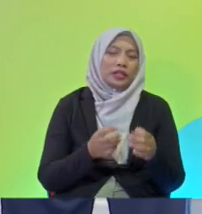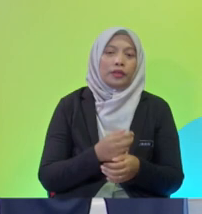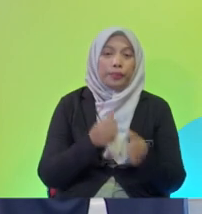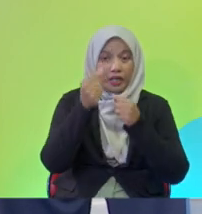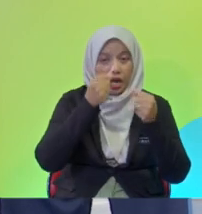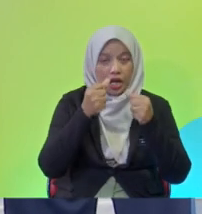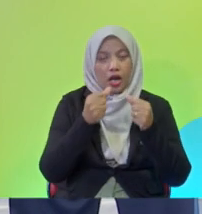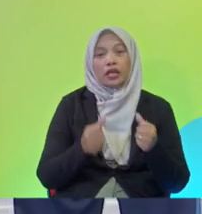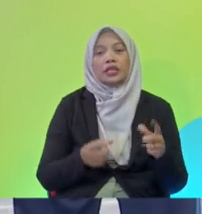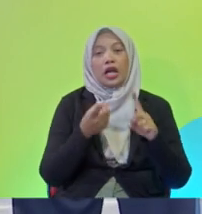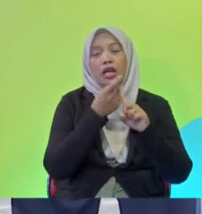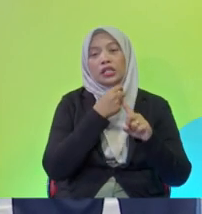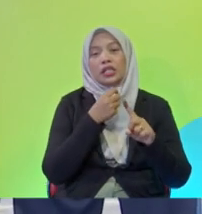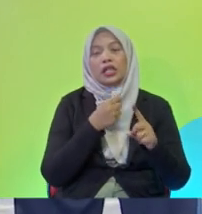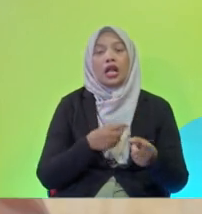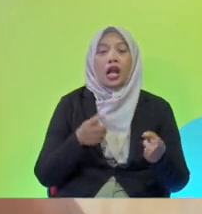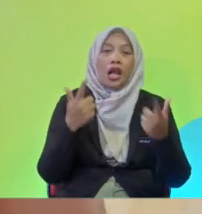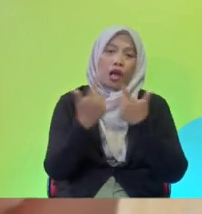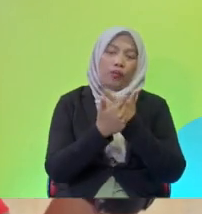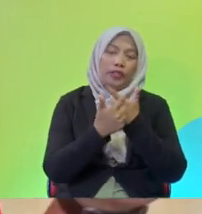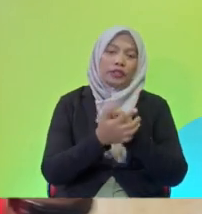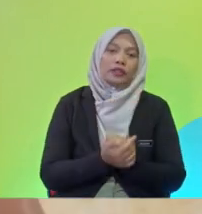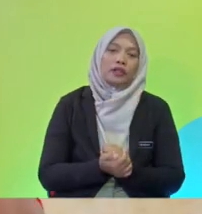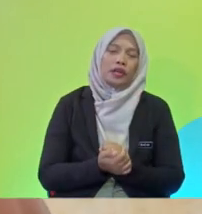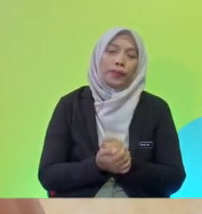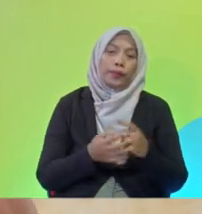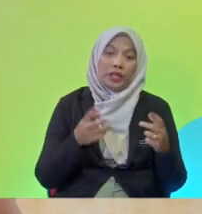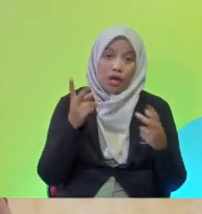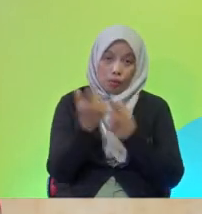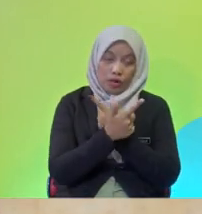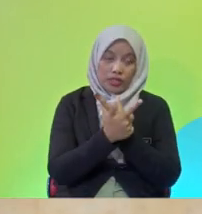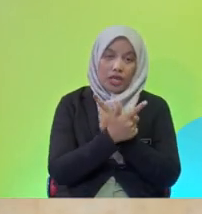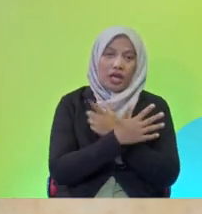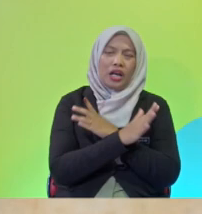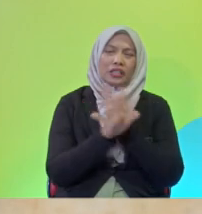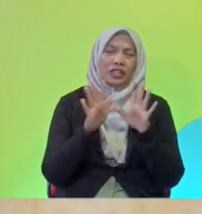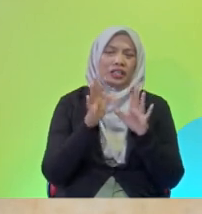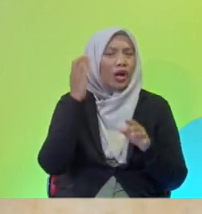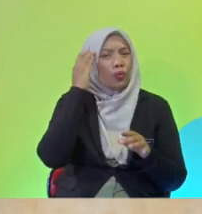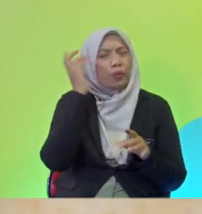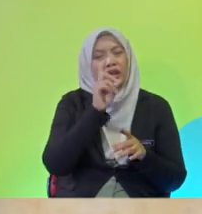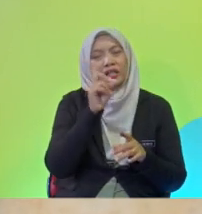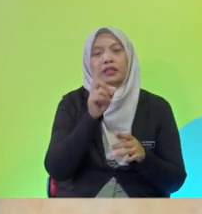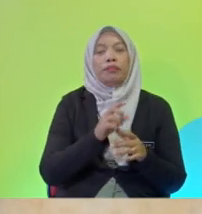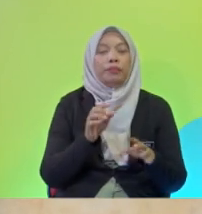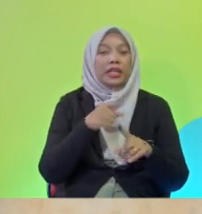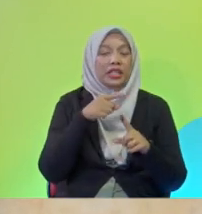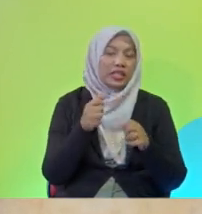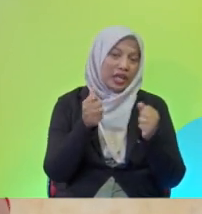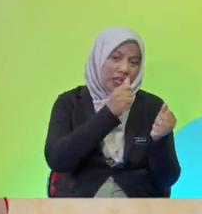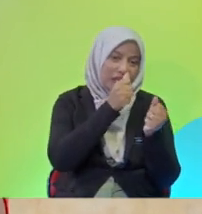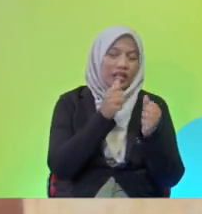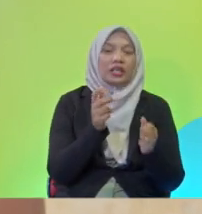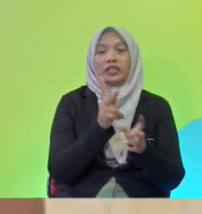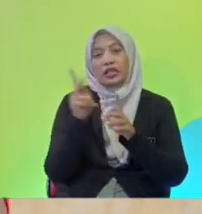Ya. Dia bergerak. Dia sentiasa bergerak supaya pihak lawan tak dapat, orang kata, dapat marking kat mana kedudukan sebenar si Zarif ni.